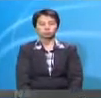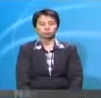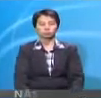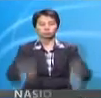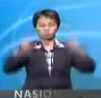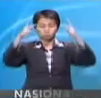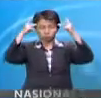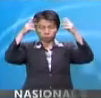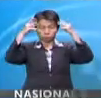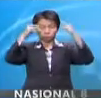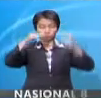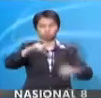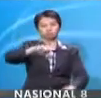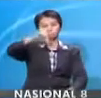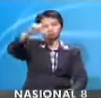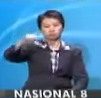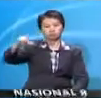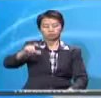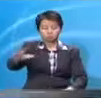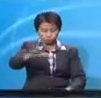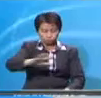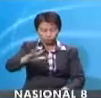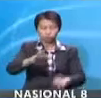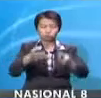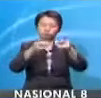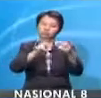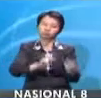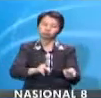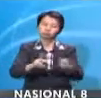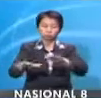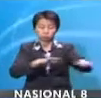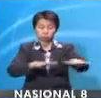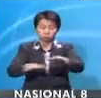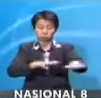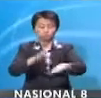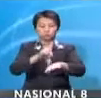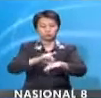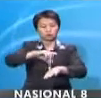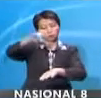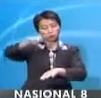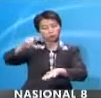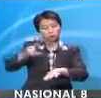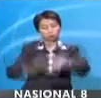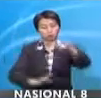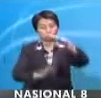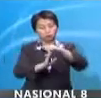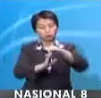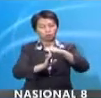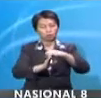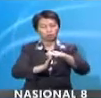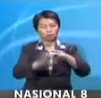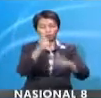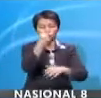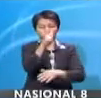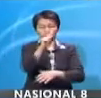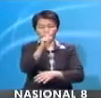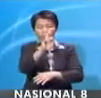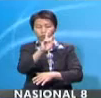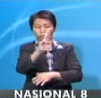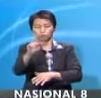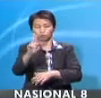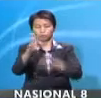Perdana Menteri Nepal Susil Kerala menjangkakan angka korban akibat gempa bumi di negara itu dijangka mencecah hampir 10,000